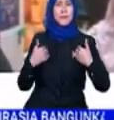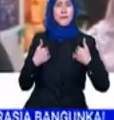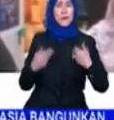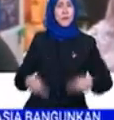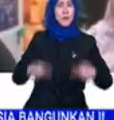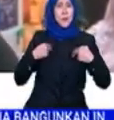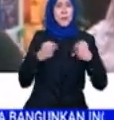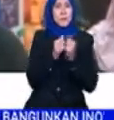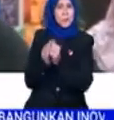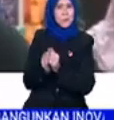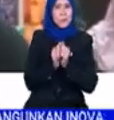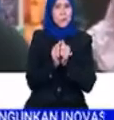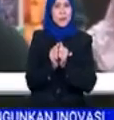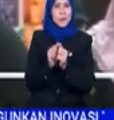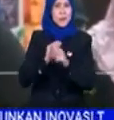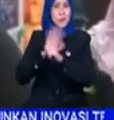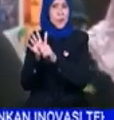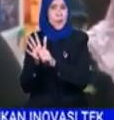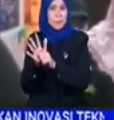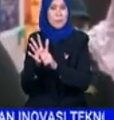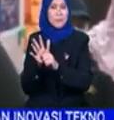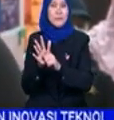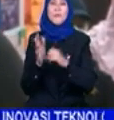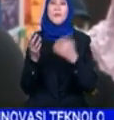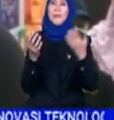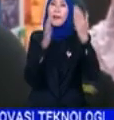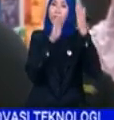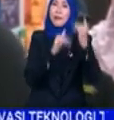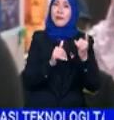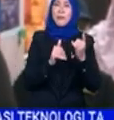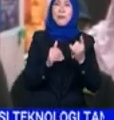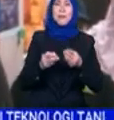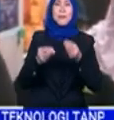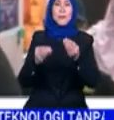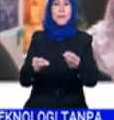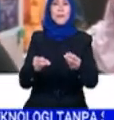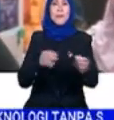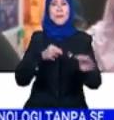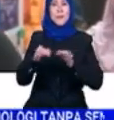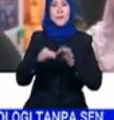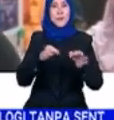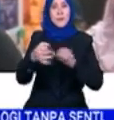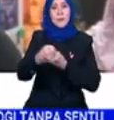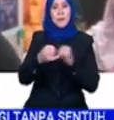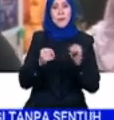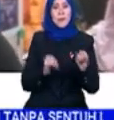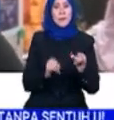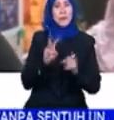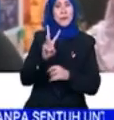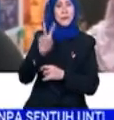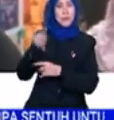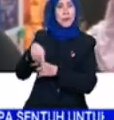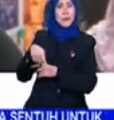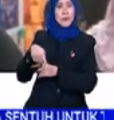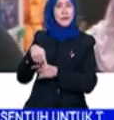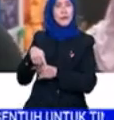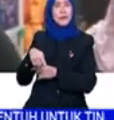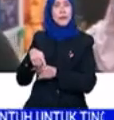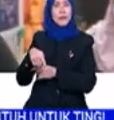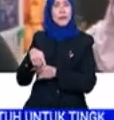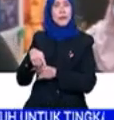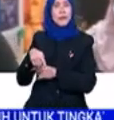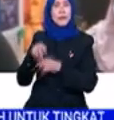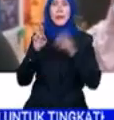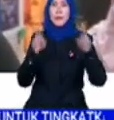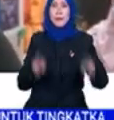sama endemik untuk rakyat hidup bersama Opick dan kita harapkan penanganan yang diberikan oleh jabatan penerangan gelap satuan dan juga Malaysia supaya